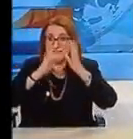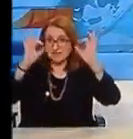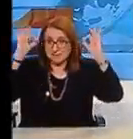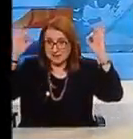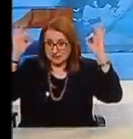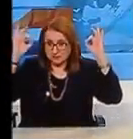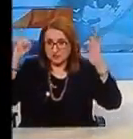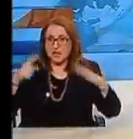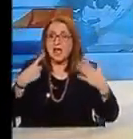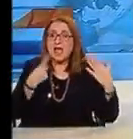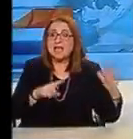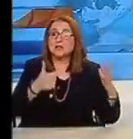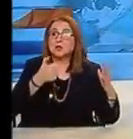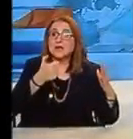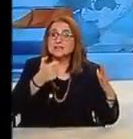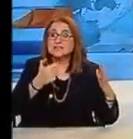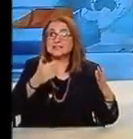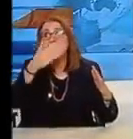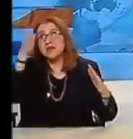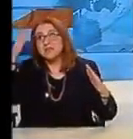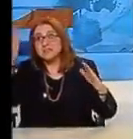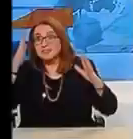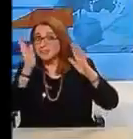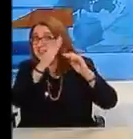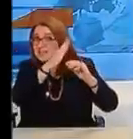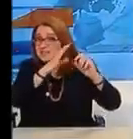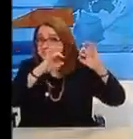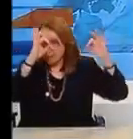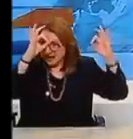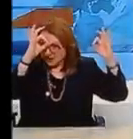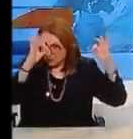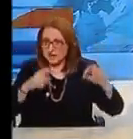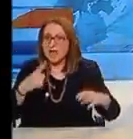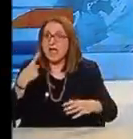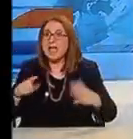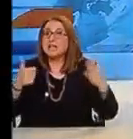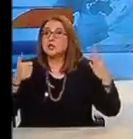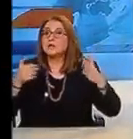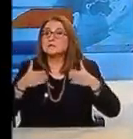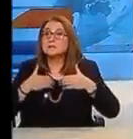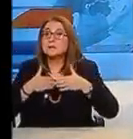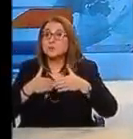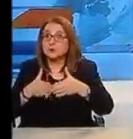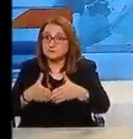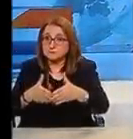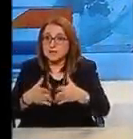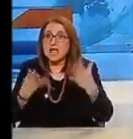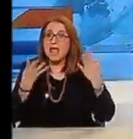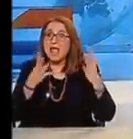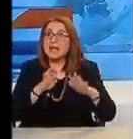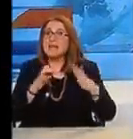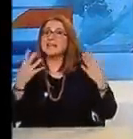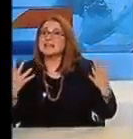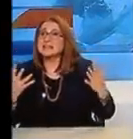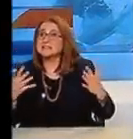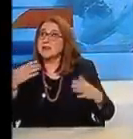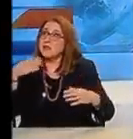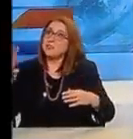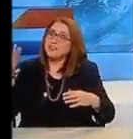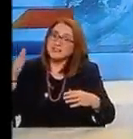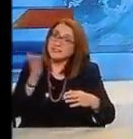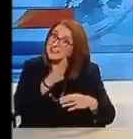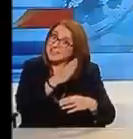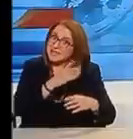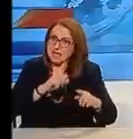Δυτική Μακεδονία, 125 σε πλωτά μέσα, 94 στην Δυτική Ελλάδα, 93 στην Ανατολική Μακεδονία και